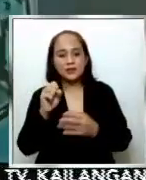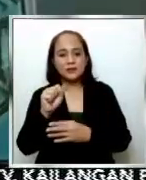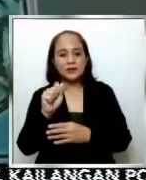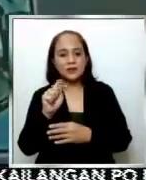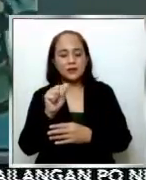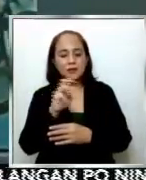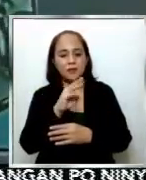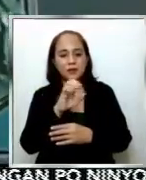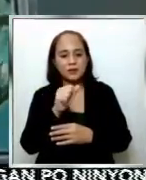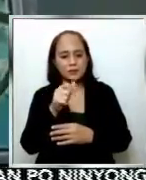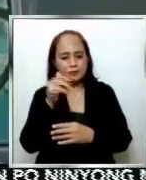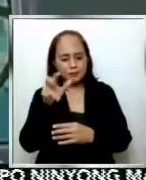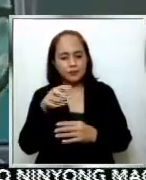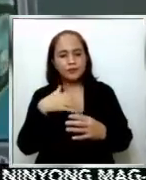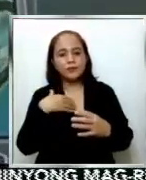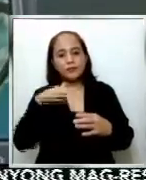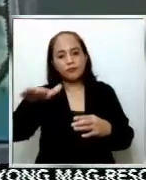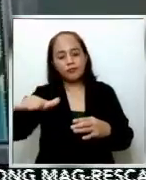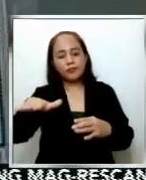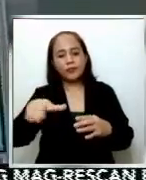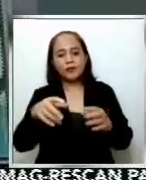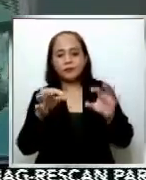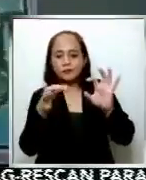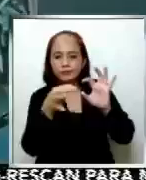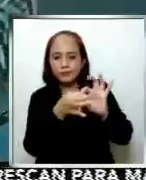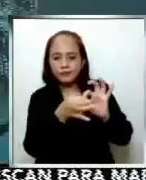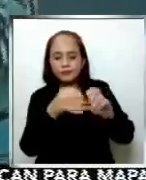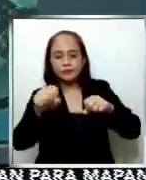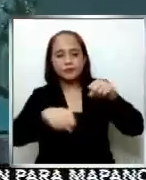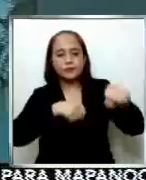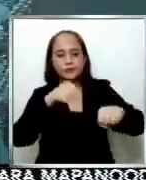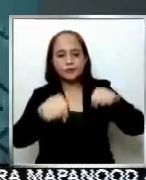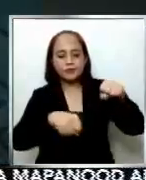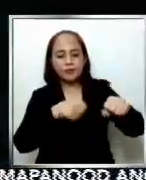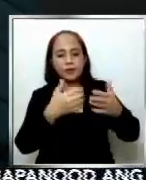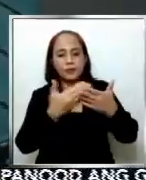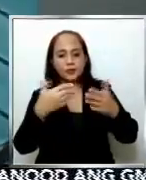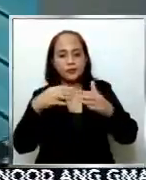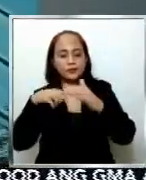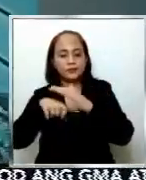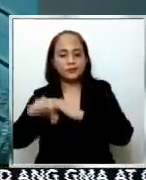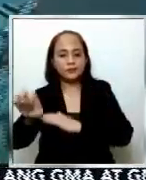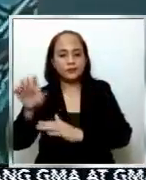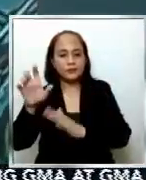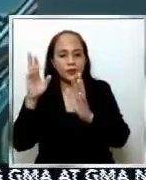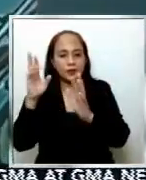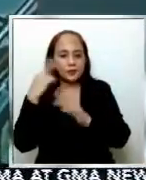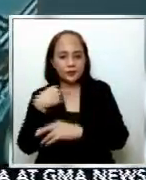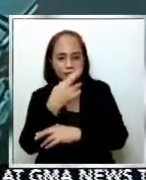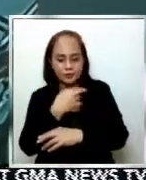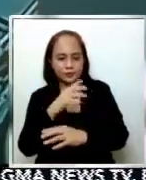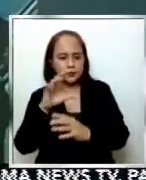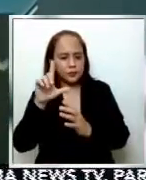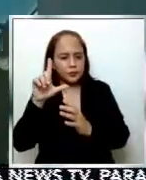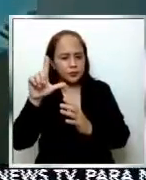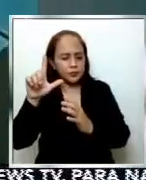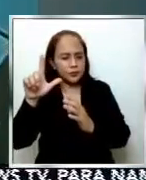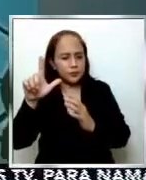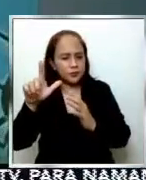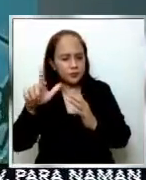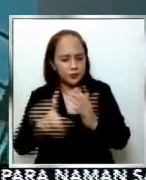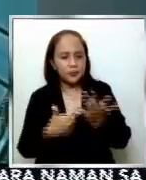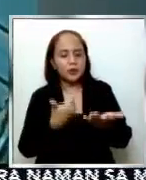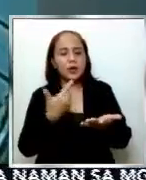kanyang anak na kinakandado ang bisikleta sa railing bago pumasok ng restaurant. Ilang segundo lang ang lumipas, may dumating